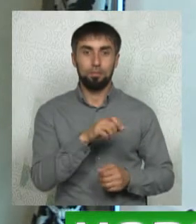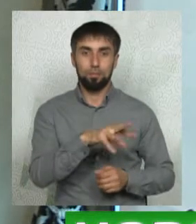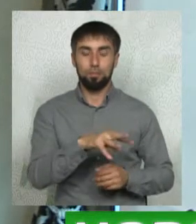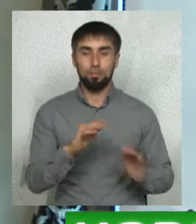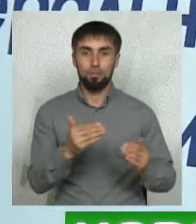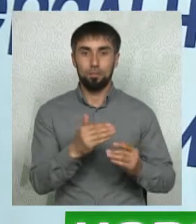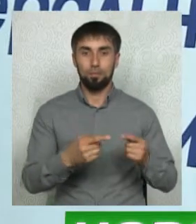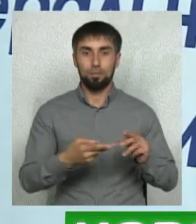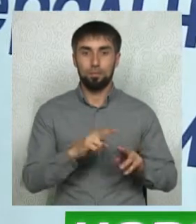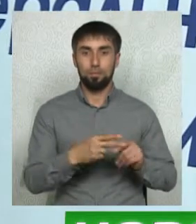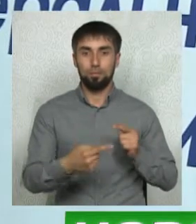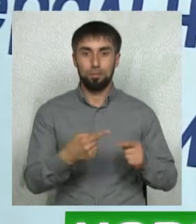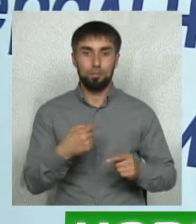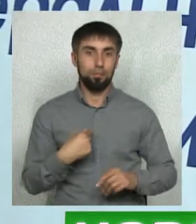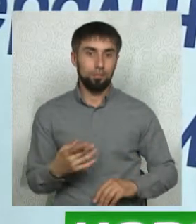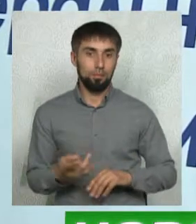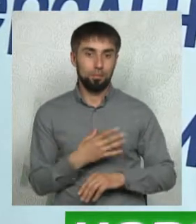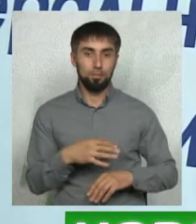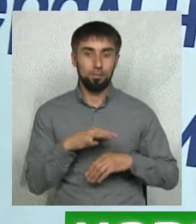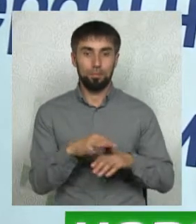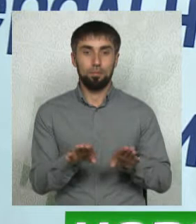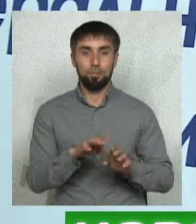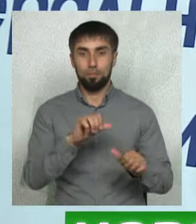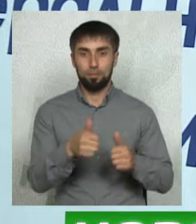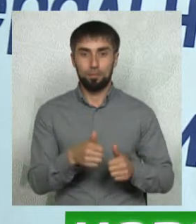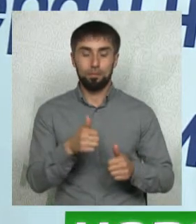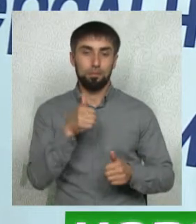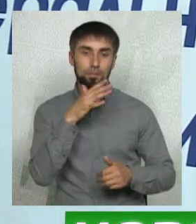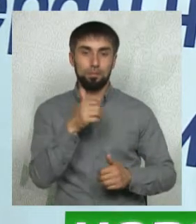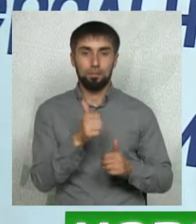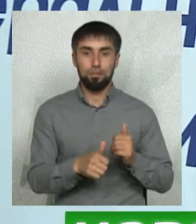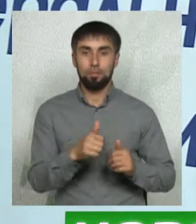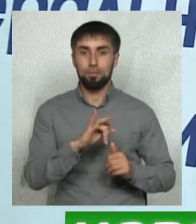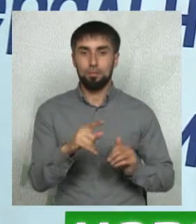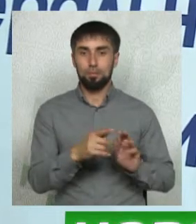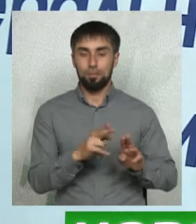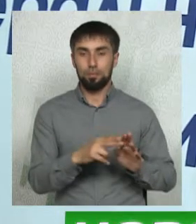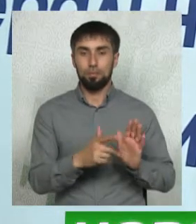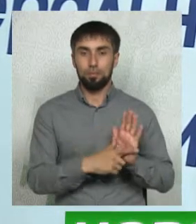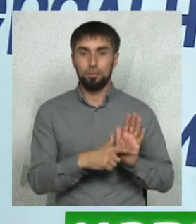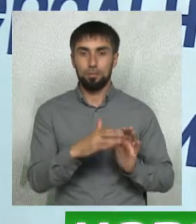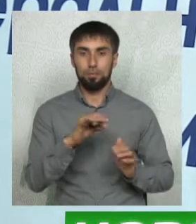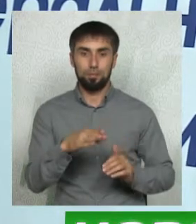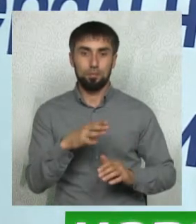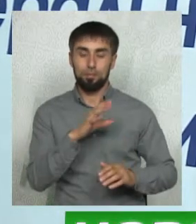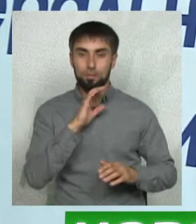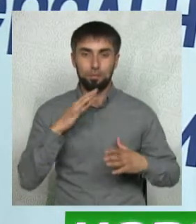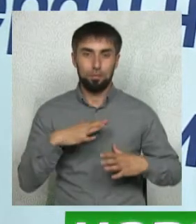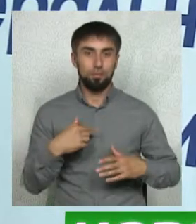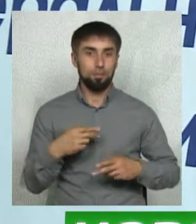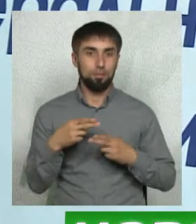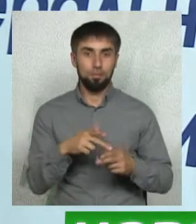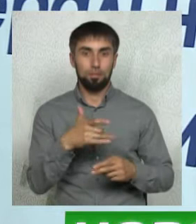меньше конкуренции. Мы впервые сейчас пробуем такой формат, когда мы в каждой из 7 субъектов Северо-Кавказского федерального округа приезжаем с